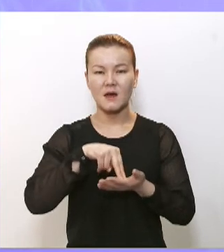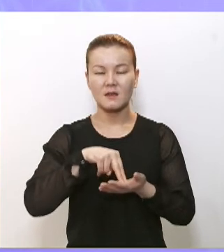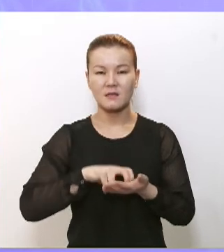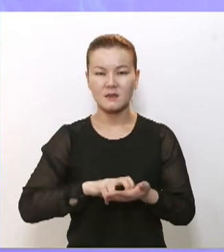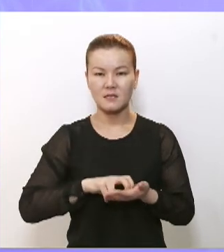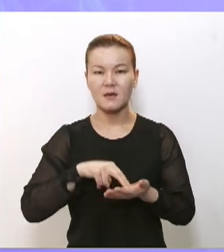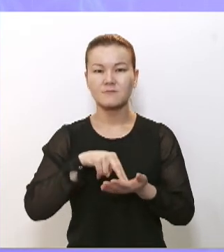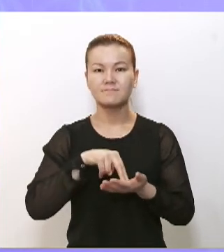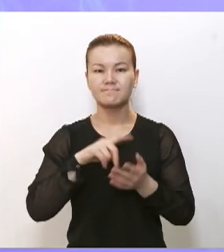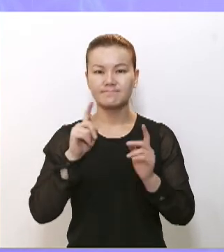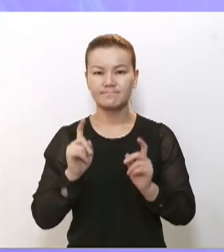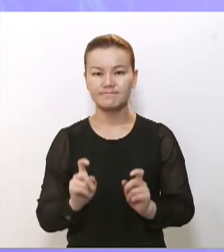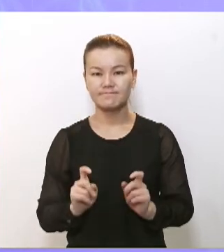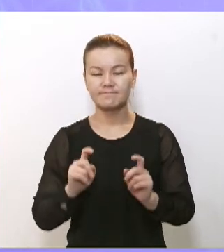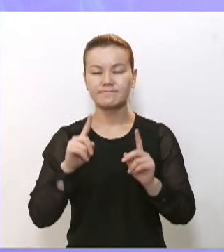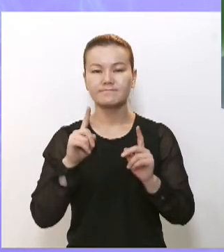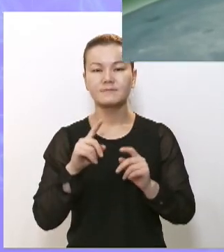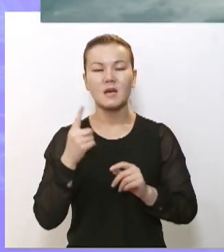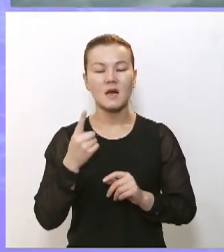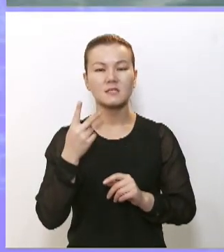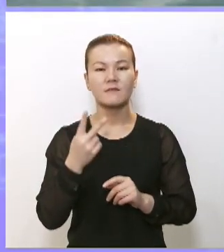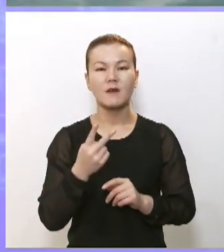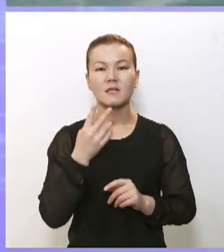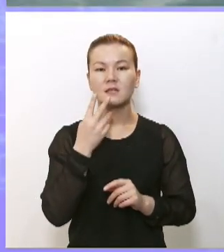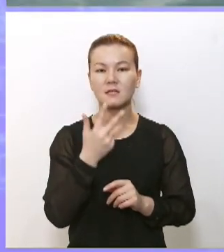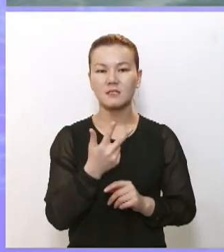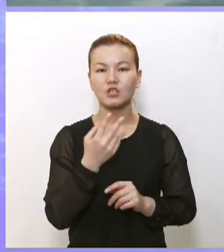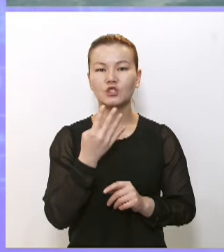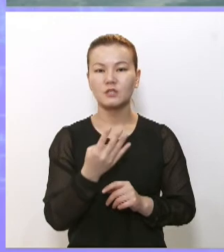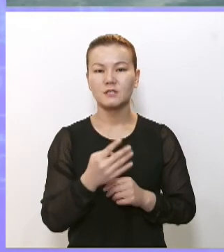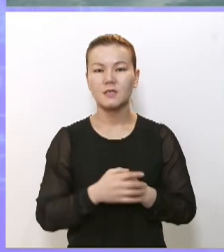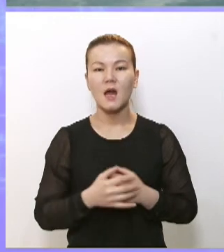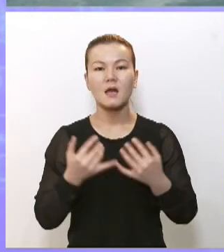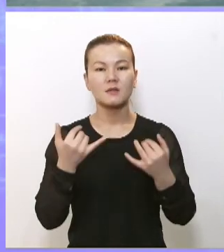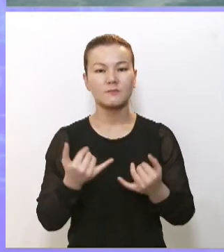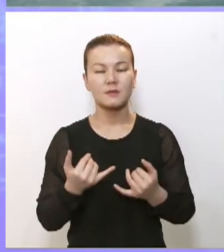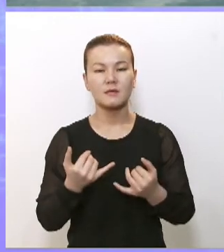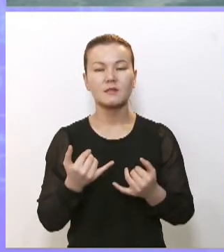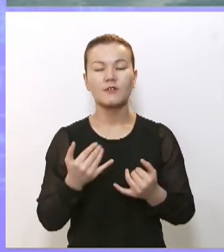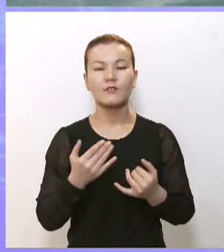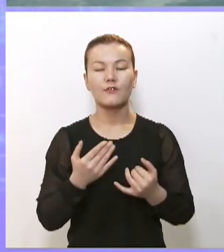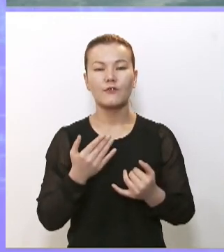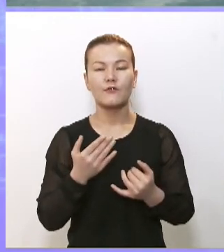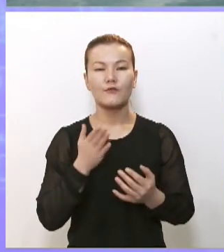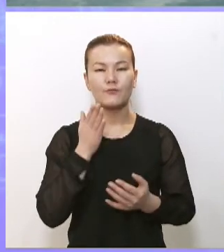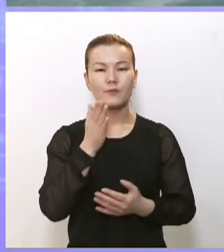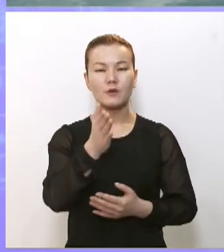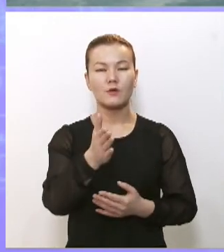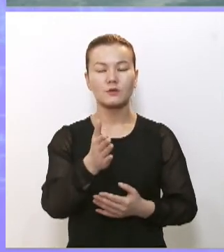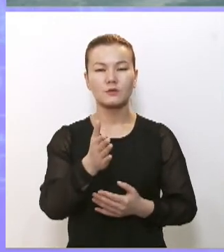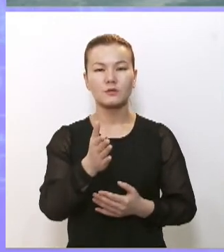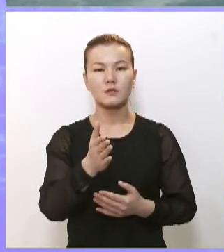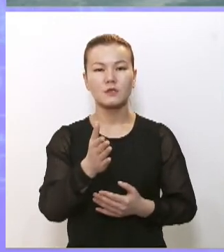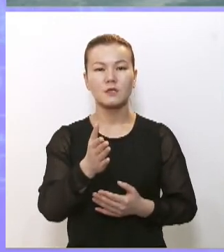три четыре теперь вперед нагнуться и нас к рукой